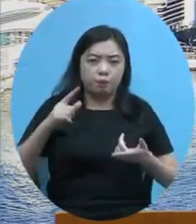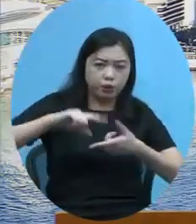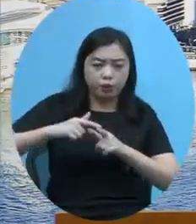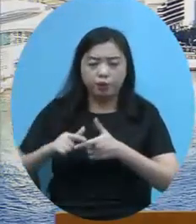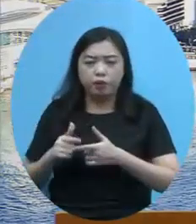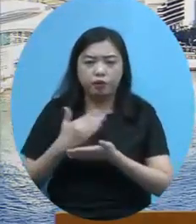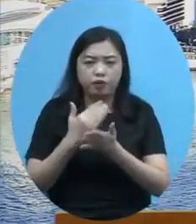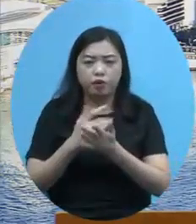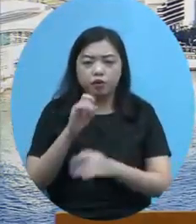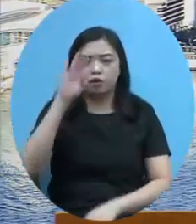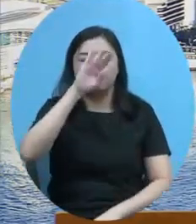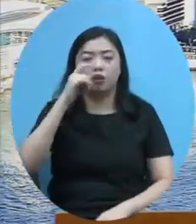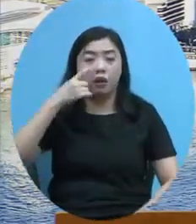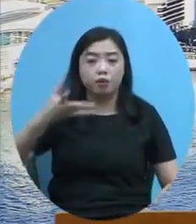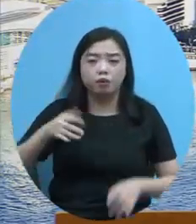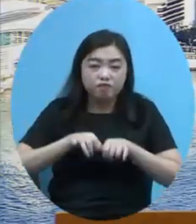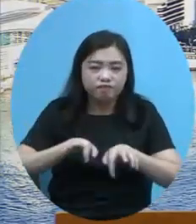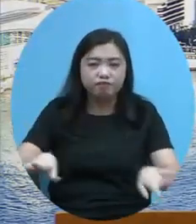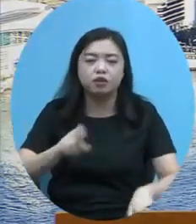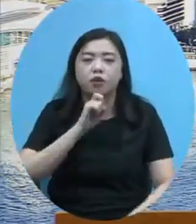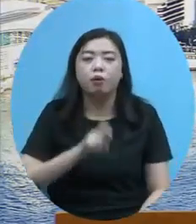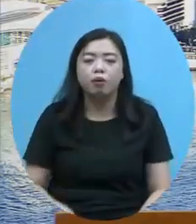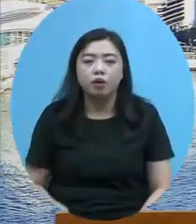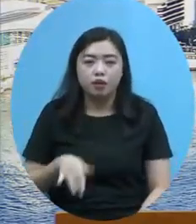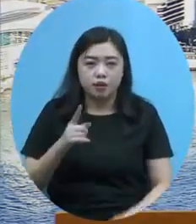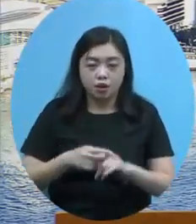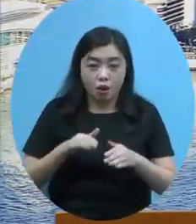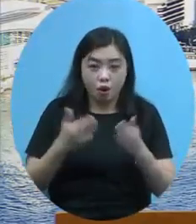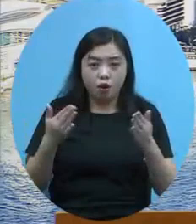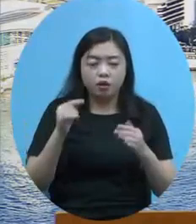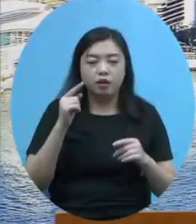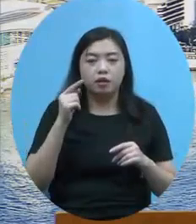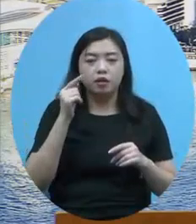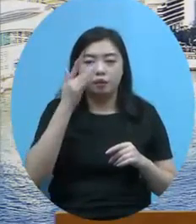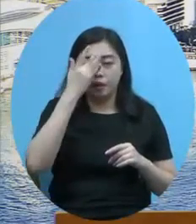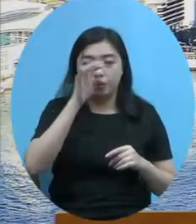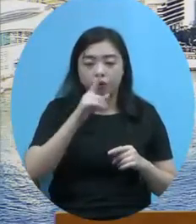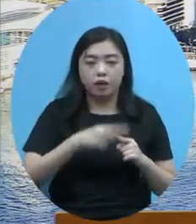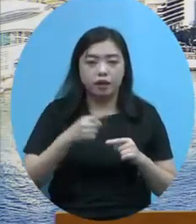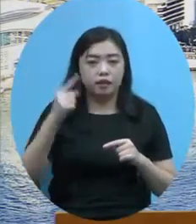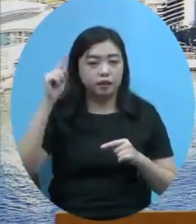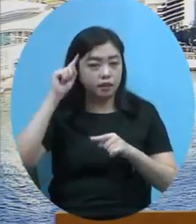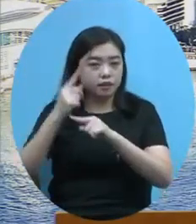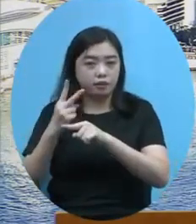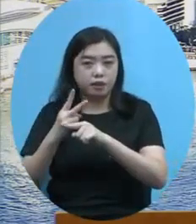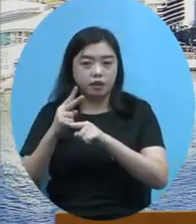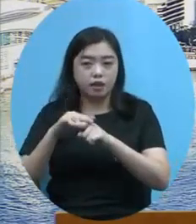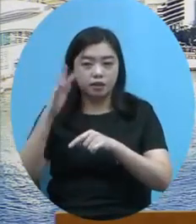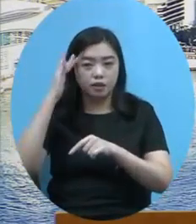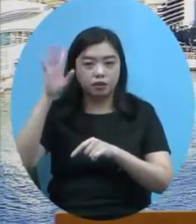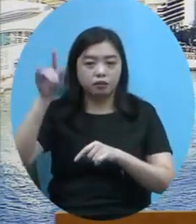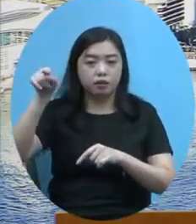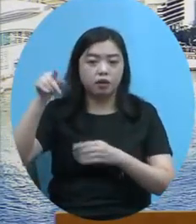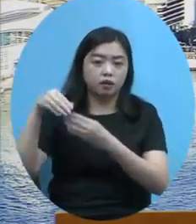方咧都有啲隱形嘅傳播。咁最初呢個病毒株就係由第12日喺檢疫酒店出咗嚟嘅一名